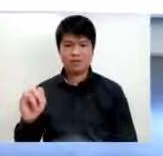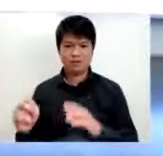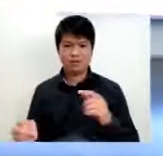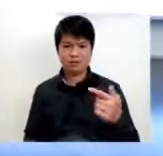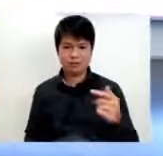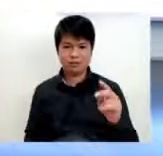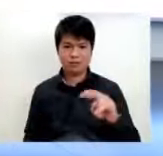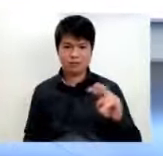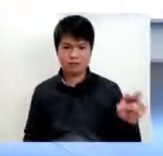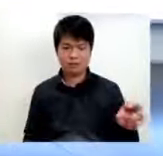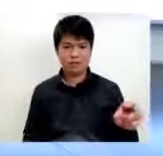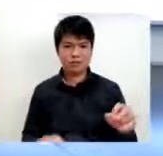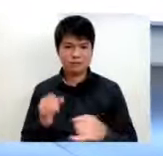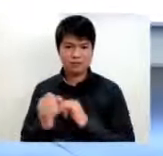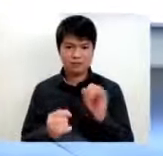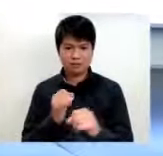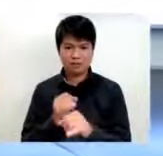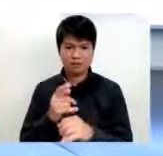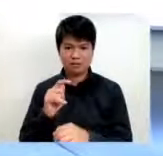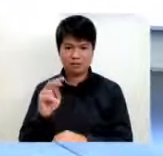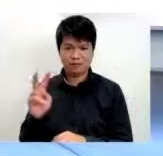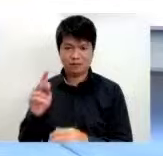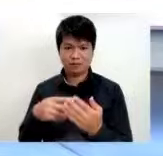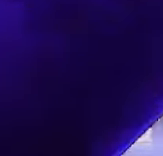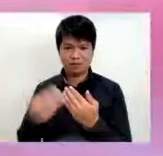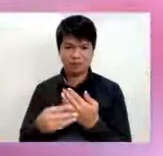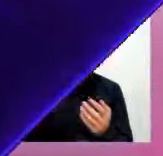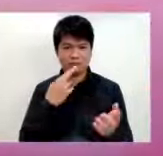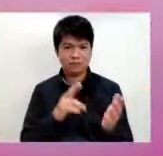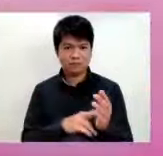Show It All. Yan at iba pa sa report na to.